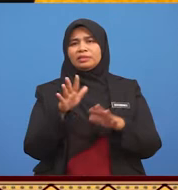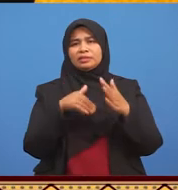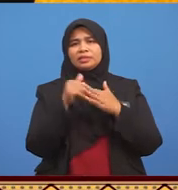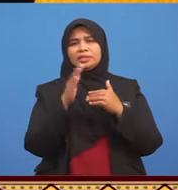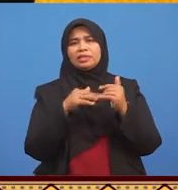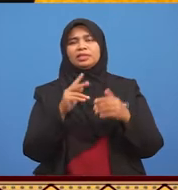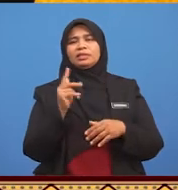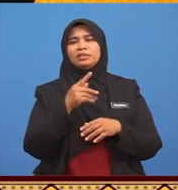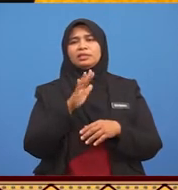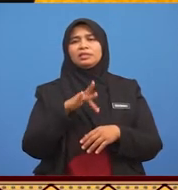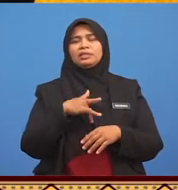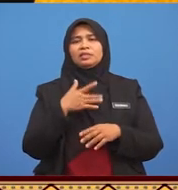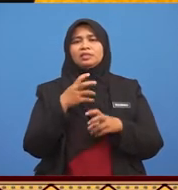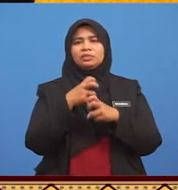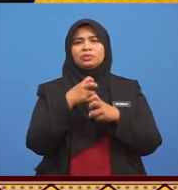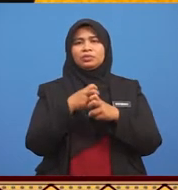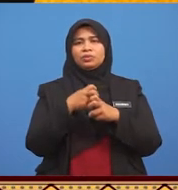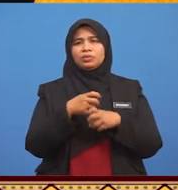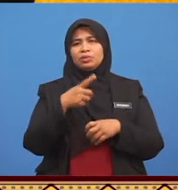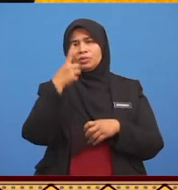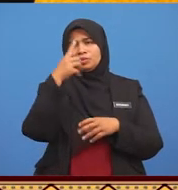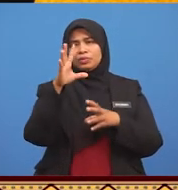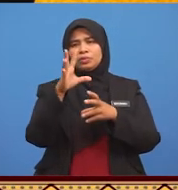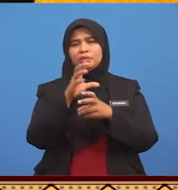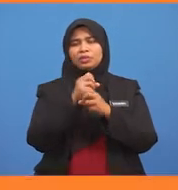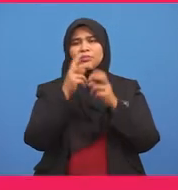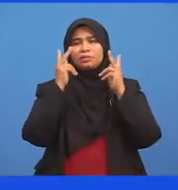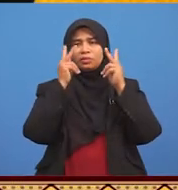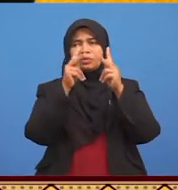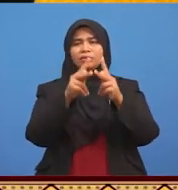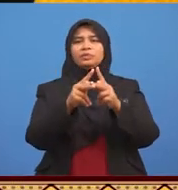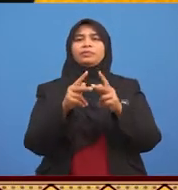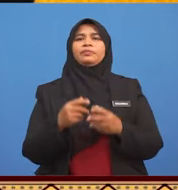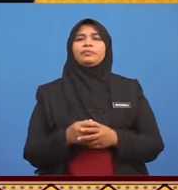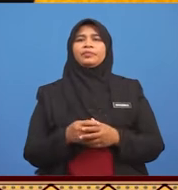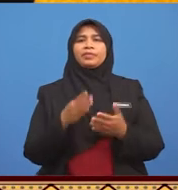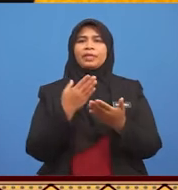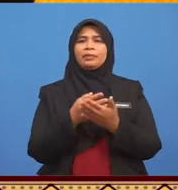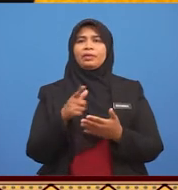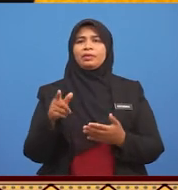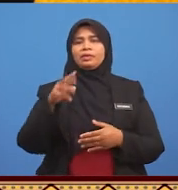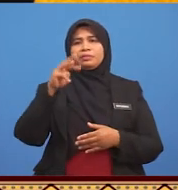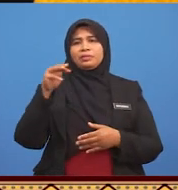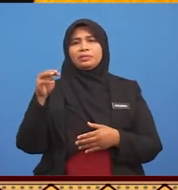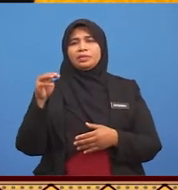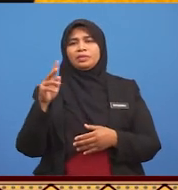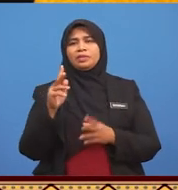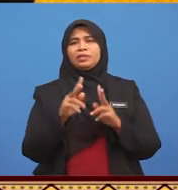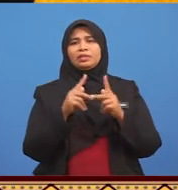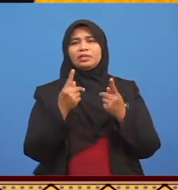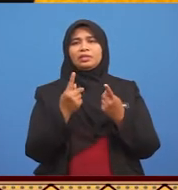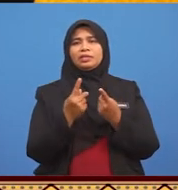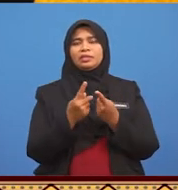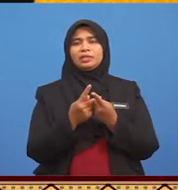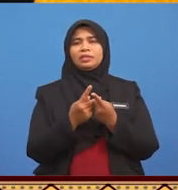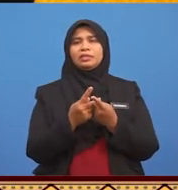dan akan menyebabkan kita sukar untuk mencapai khusyuk. Baiklah murid-murid, kelas pendidikan syariah